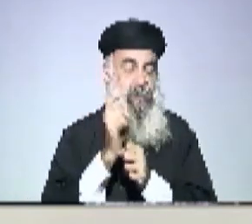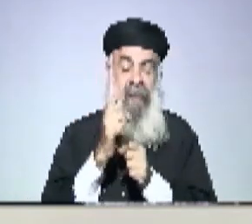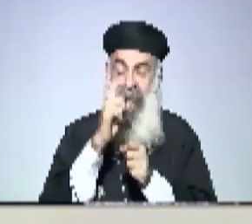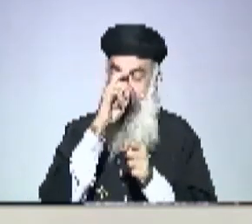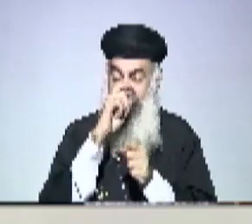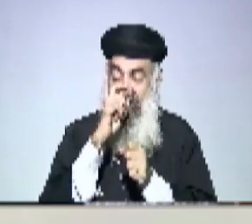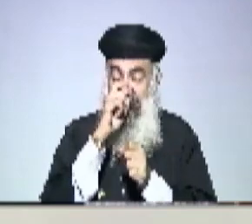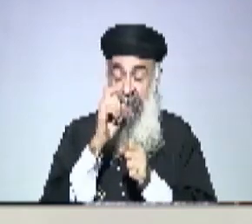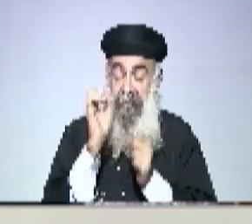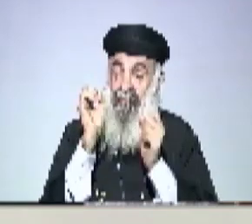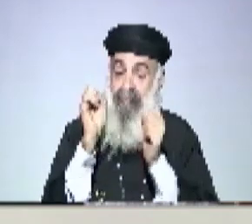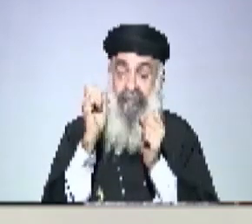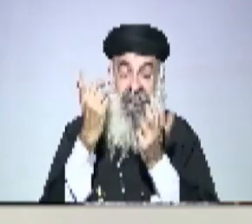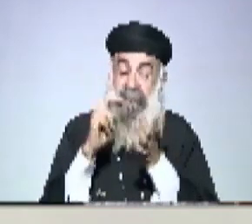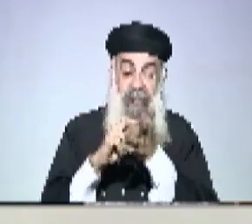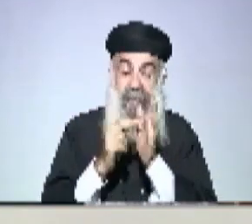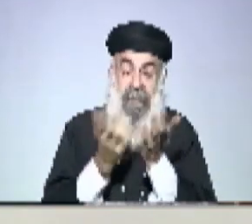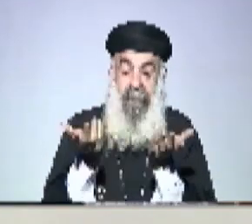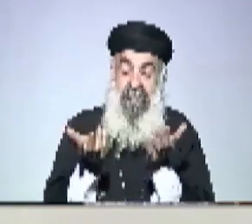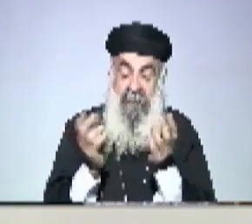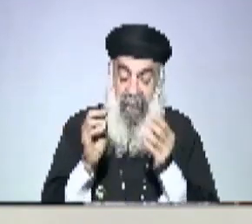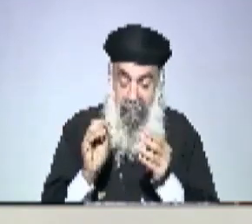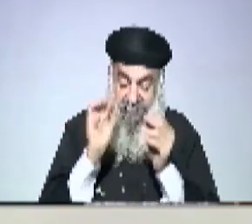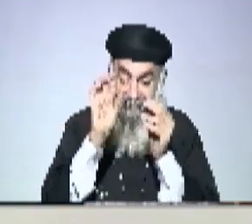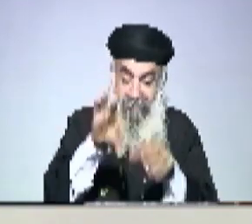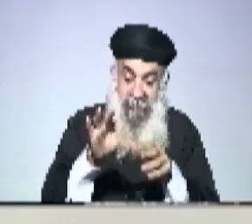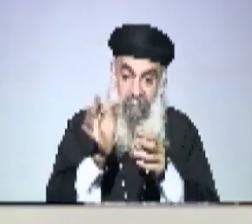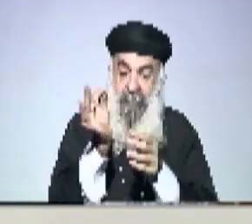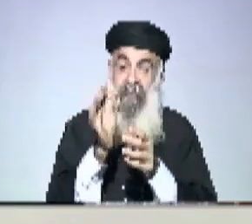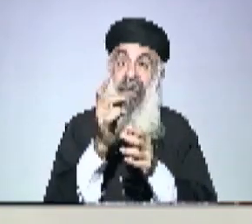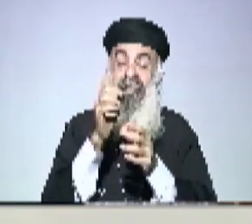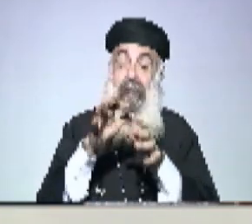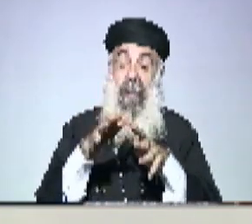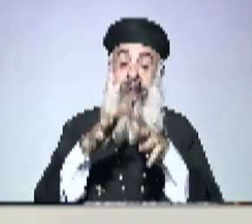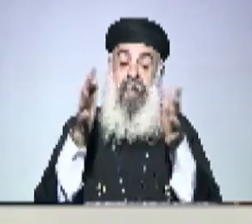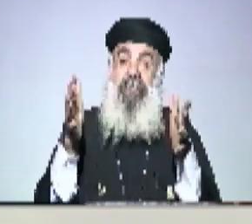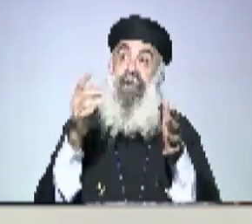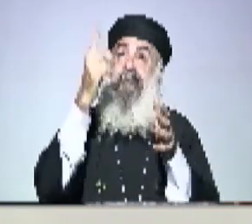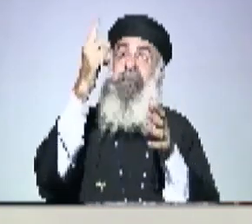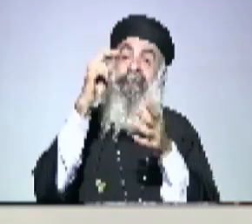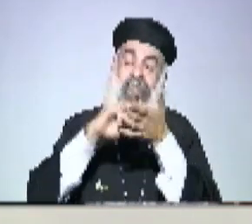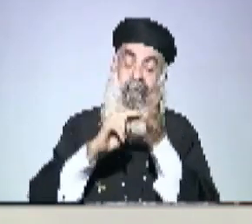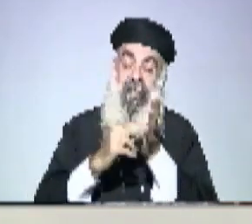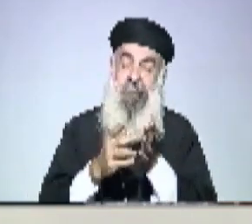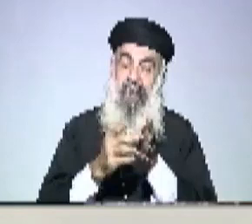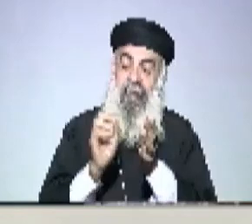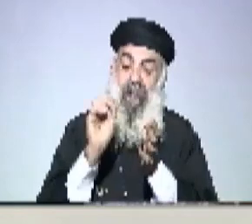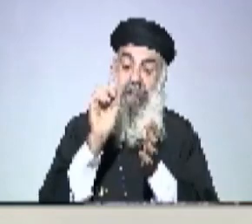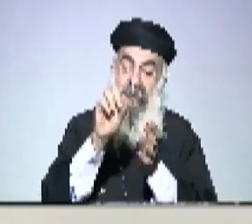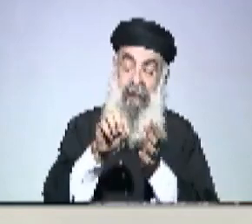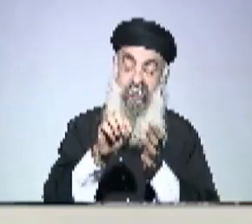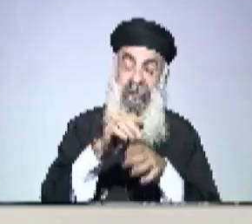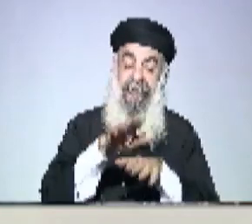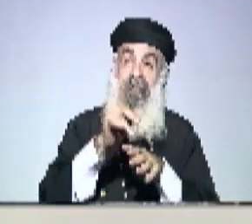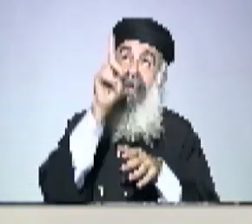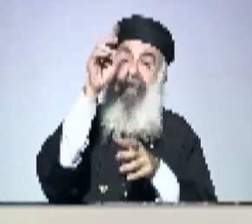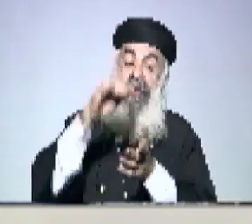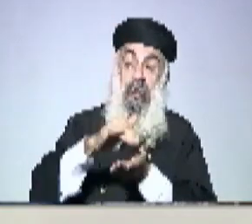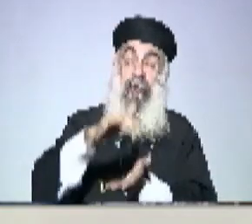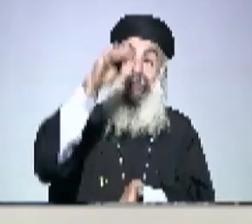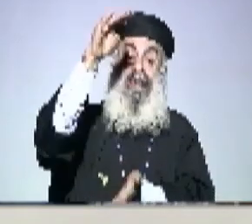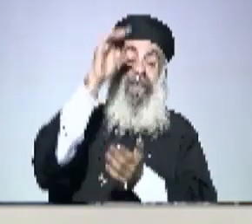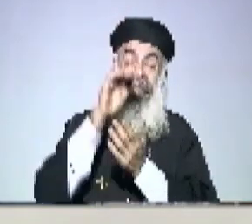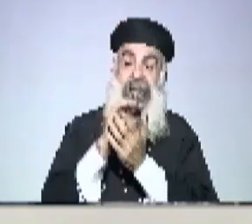المهاره بتاعته ما تجيش حاجه بالنسبه للي بيحصل في الارض فهو بيزرع الارض ويسيبها ربنا هو اللي